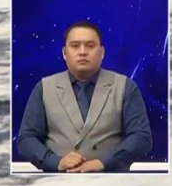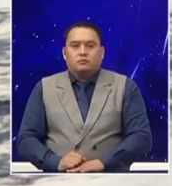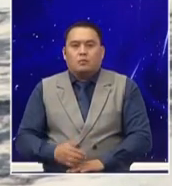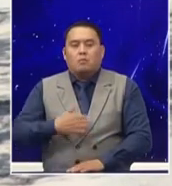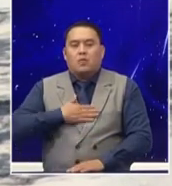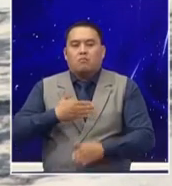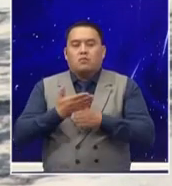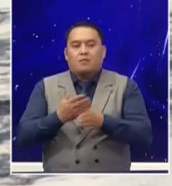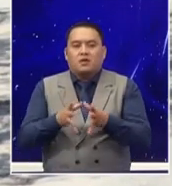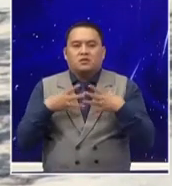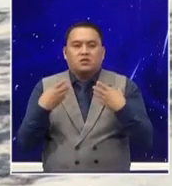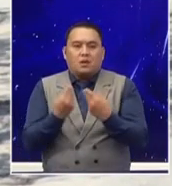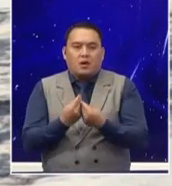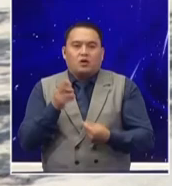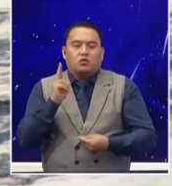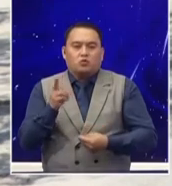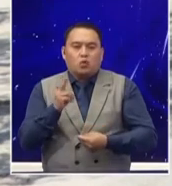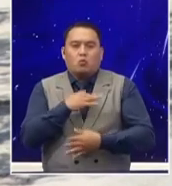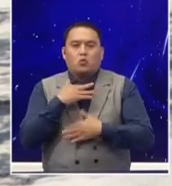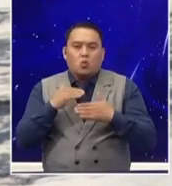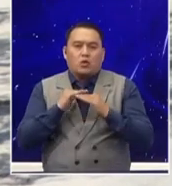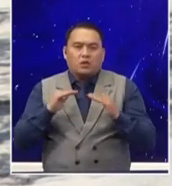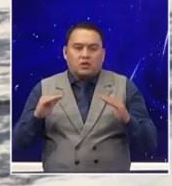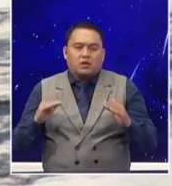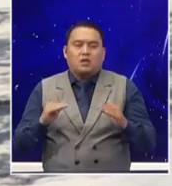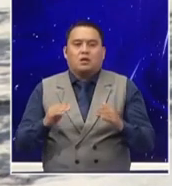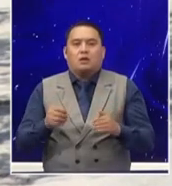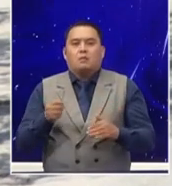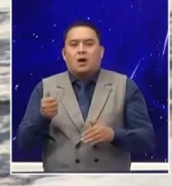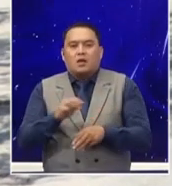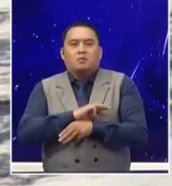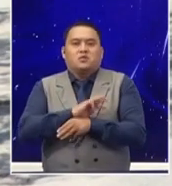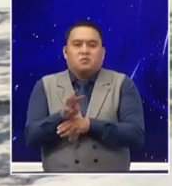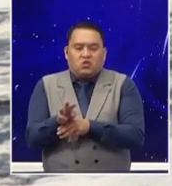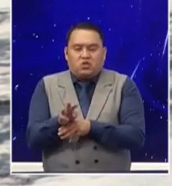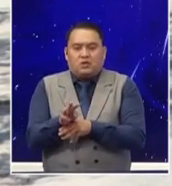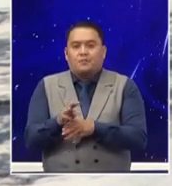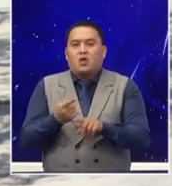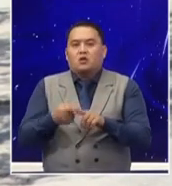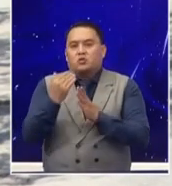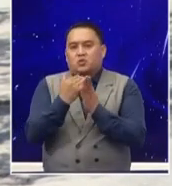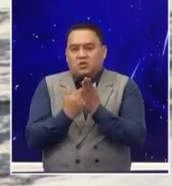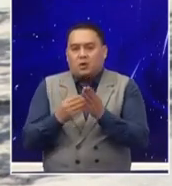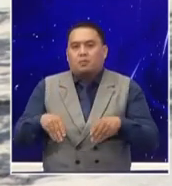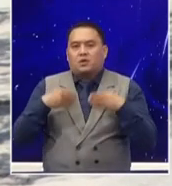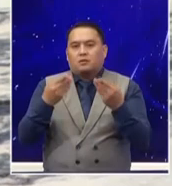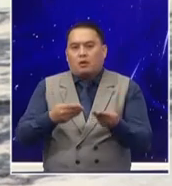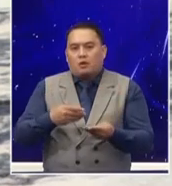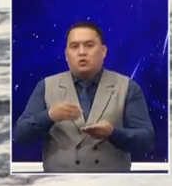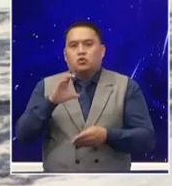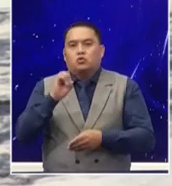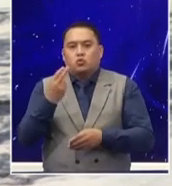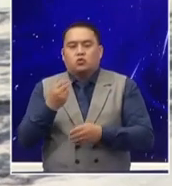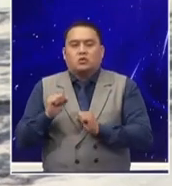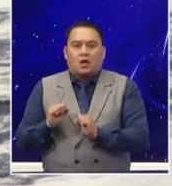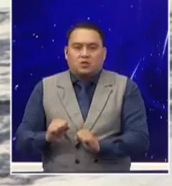Мы помогаем семьям, относящимся к категории социально уязвимых, проживающих в частном секторе. Списки нуждающихся нам предоставляет отдел